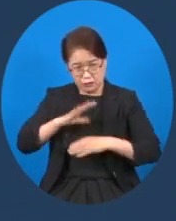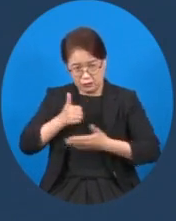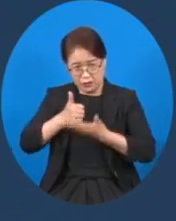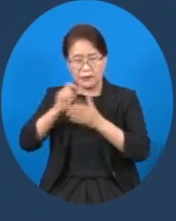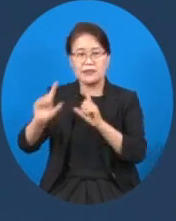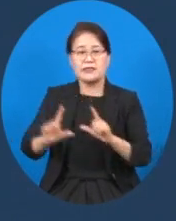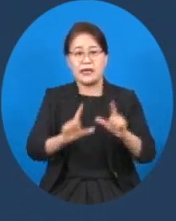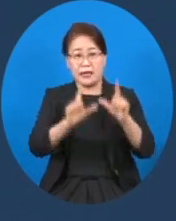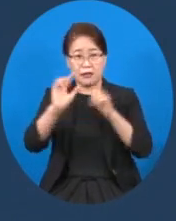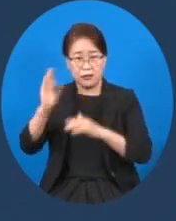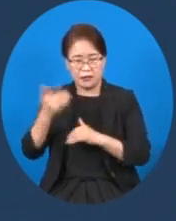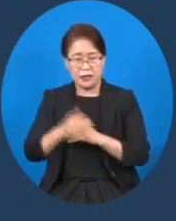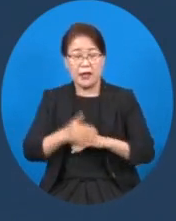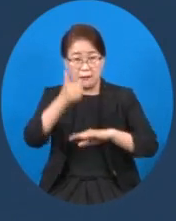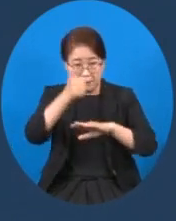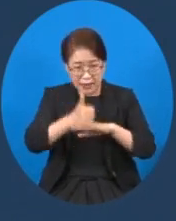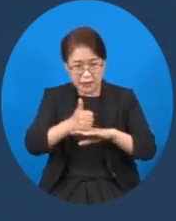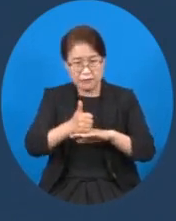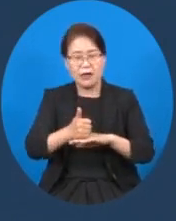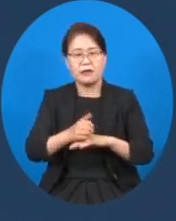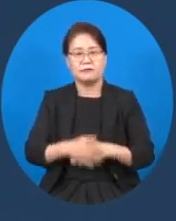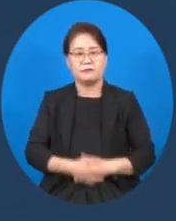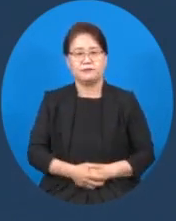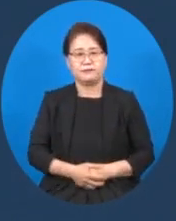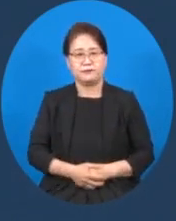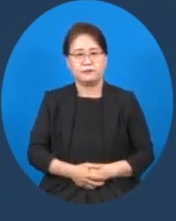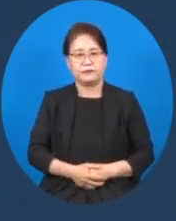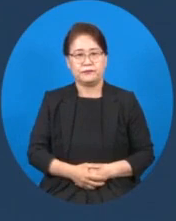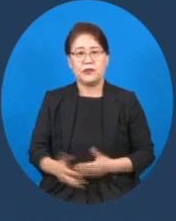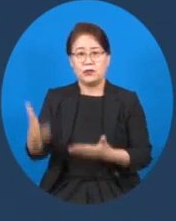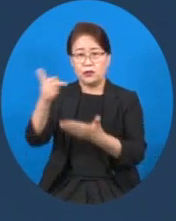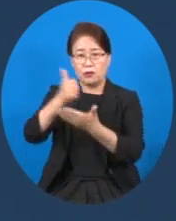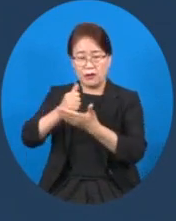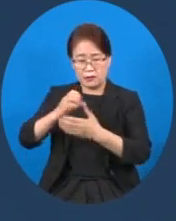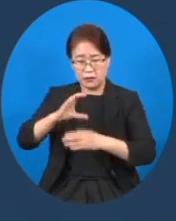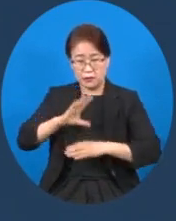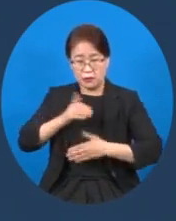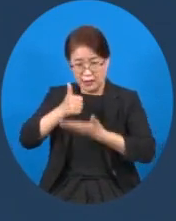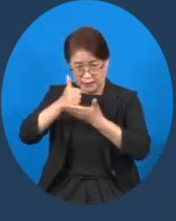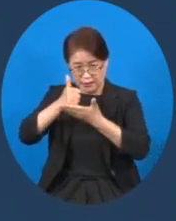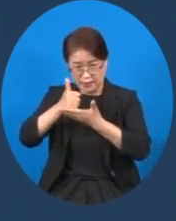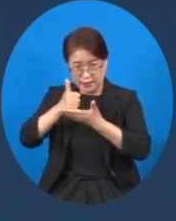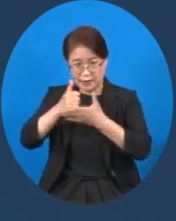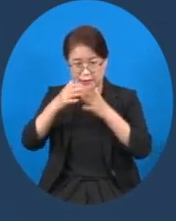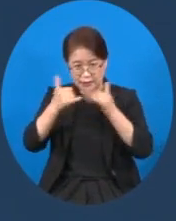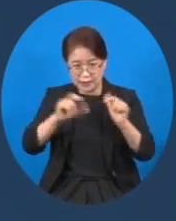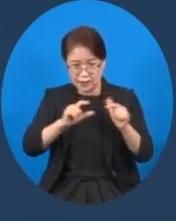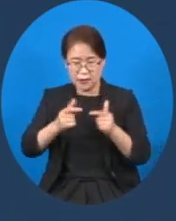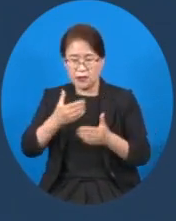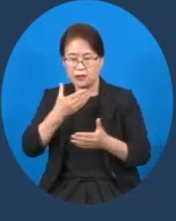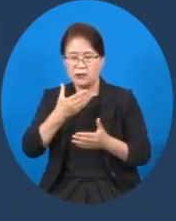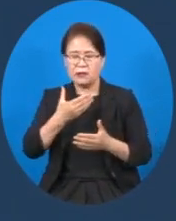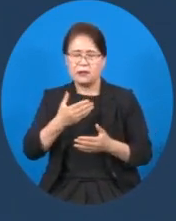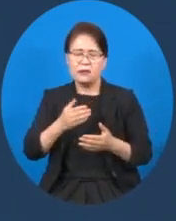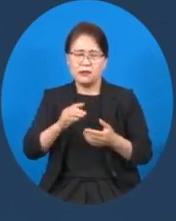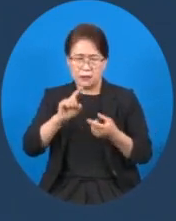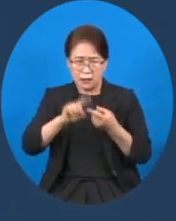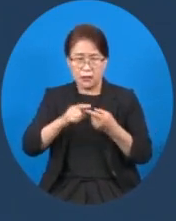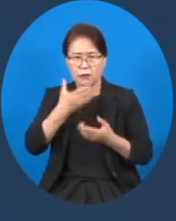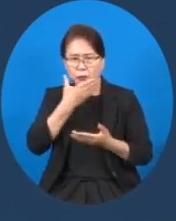이제 마지막으로 여호와를 경외하는 자가 누리는 복에 대해서 생각해 보도록